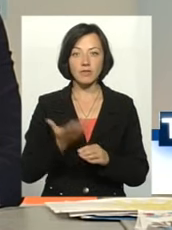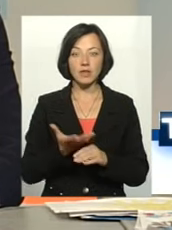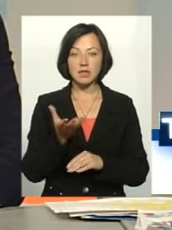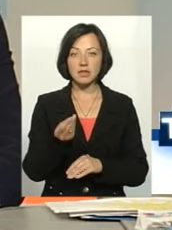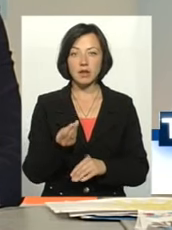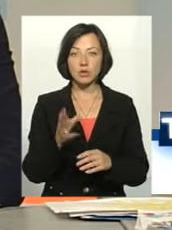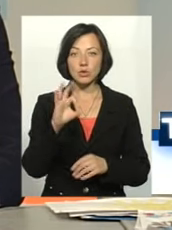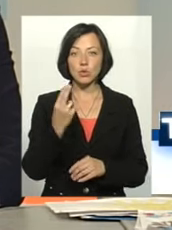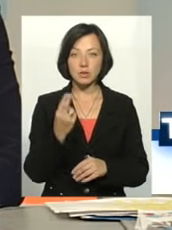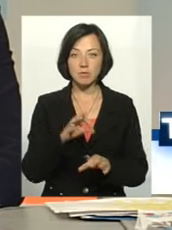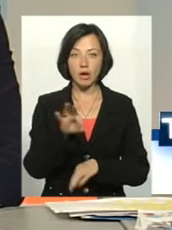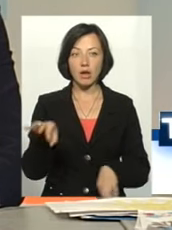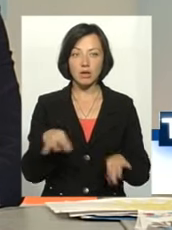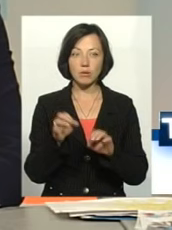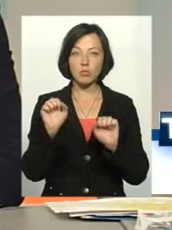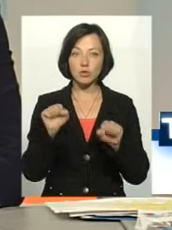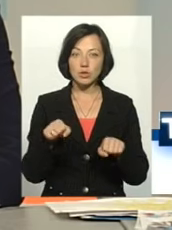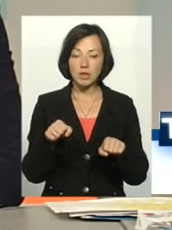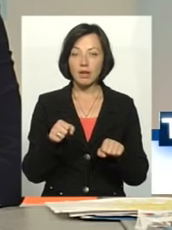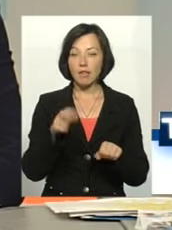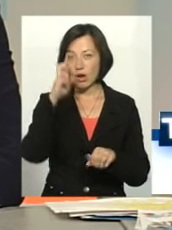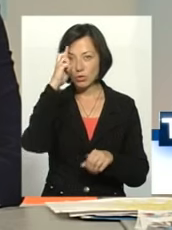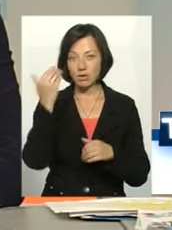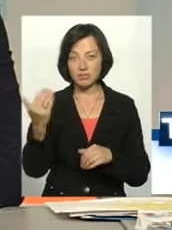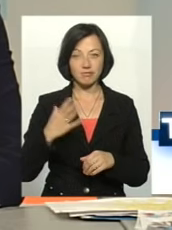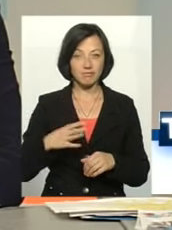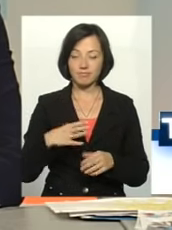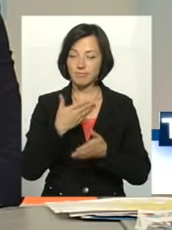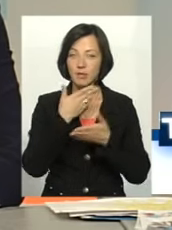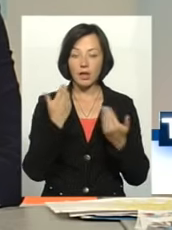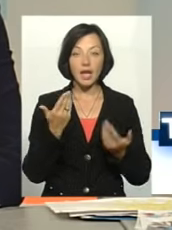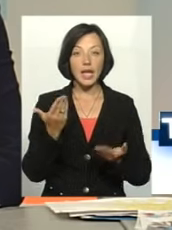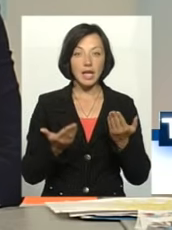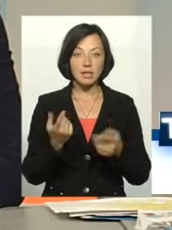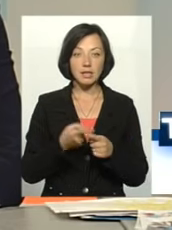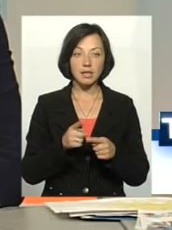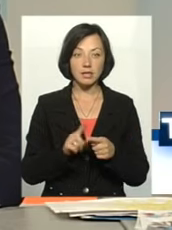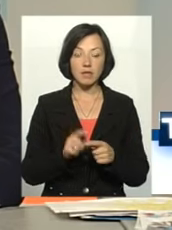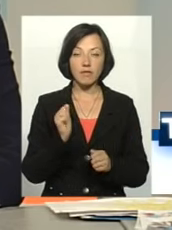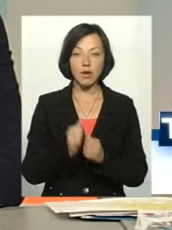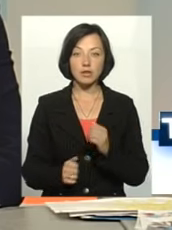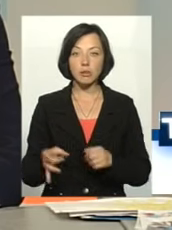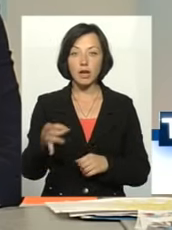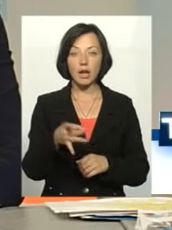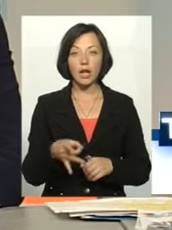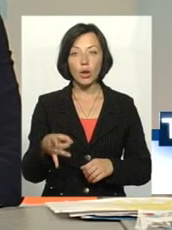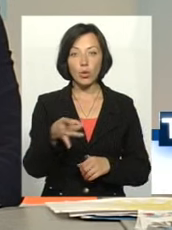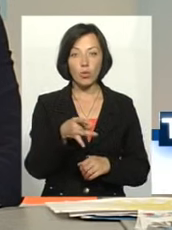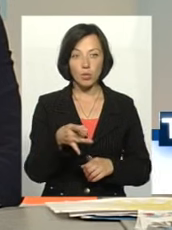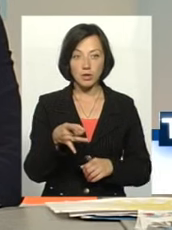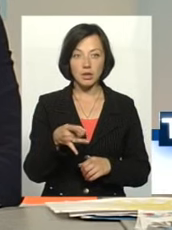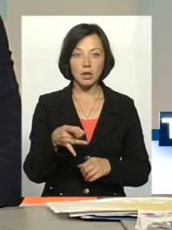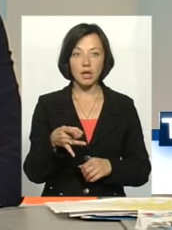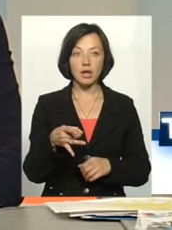проектов социальных можно возложить на государство. Мы понимаем, что если это будет в каждом регионе, так как я